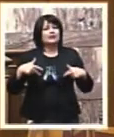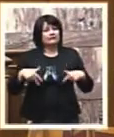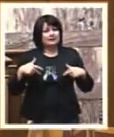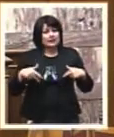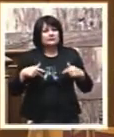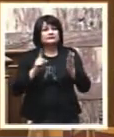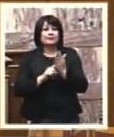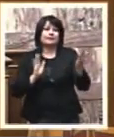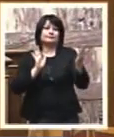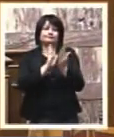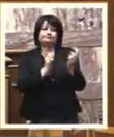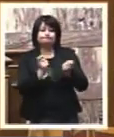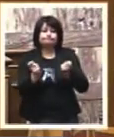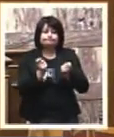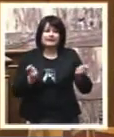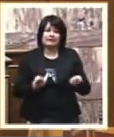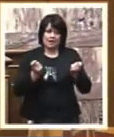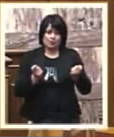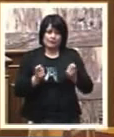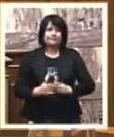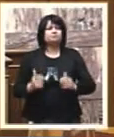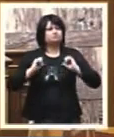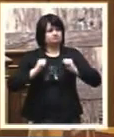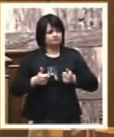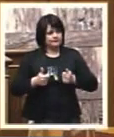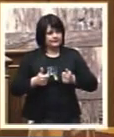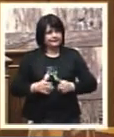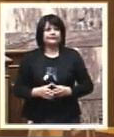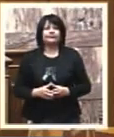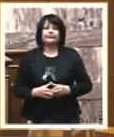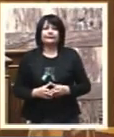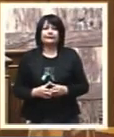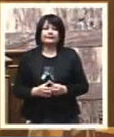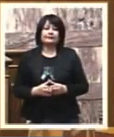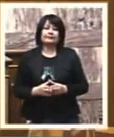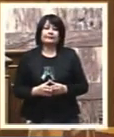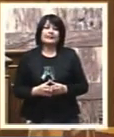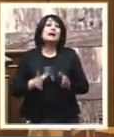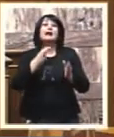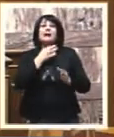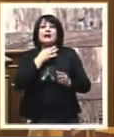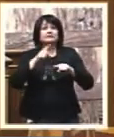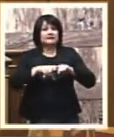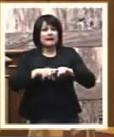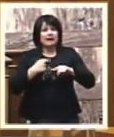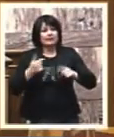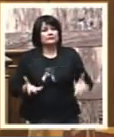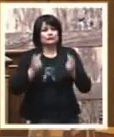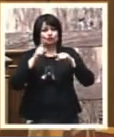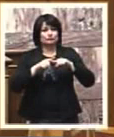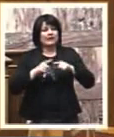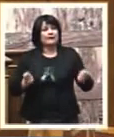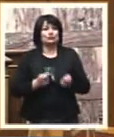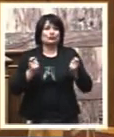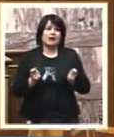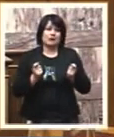να διαχειριστεί. Δεν διστάσαμε ούτε μια στιγμή να κάνουμε αυτό που χρειάζεται για να σώσουμε την Ελλάδα